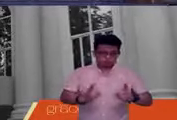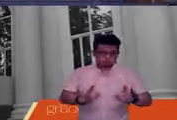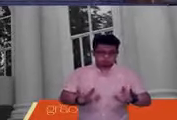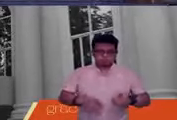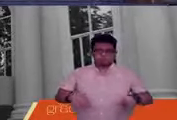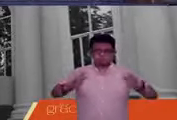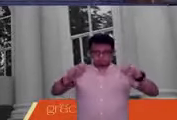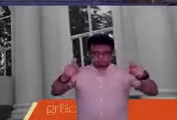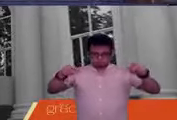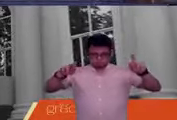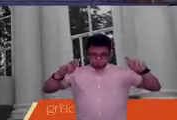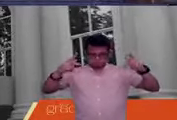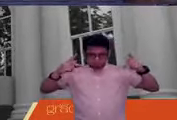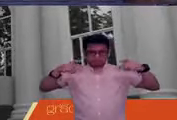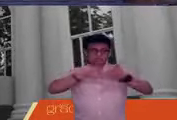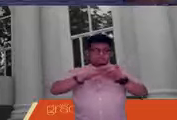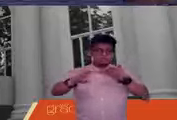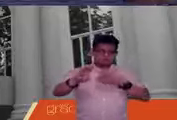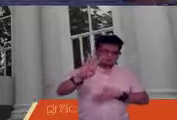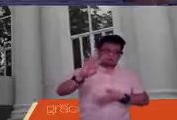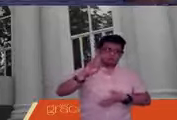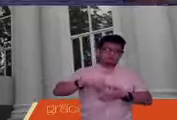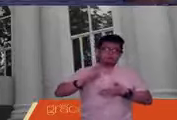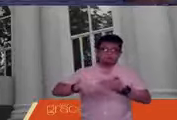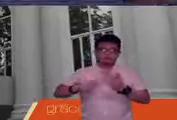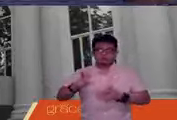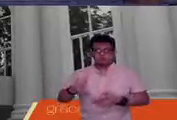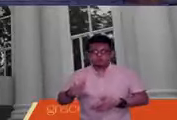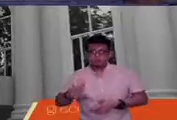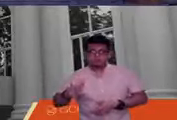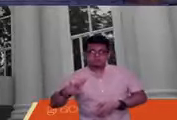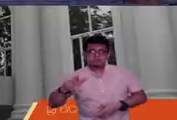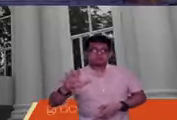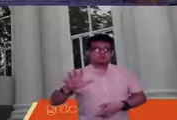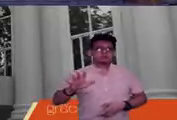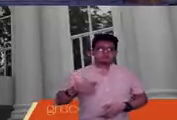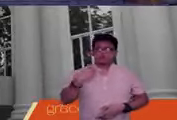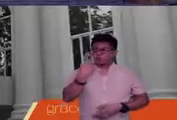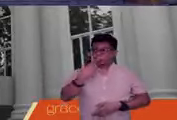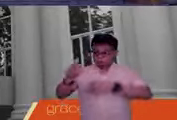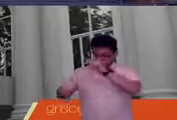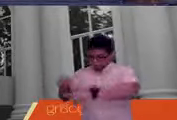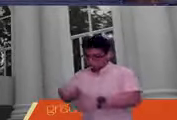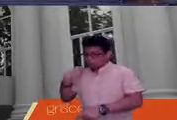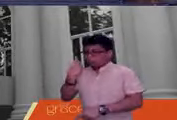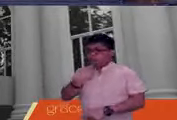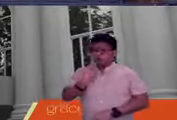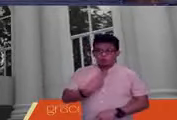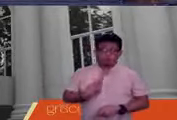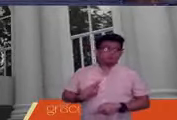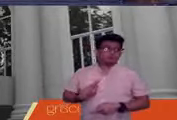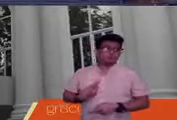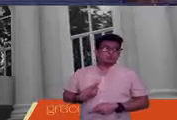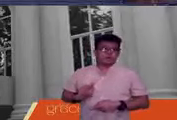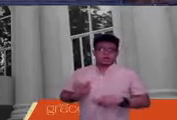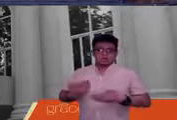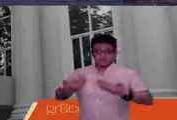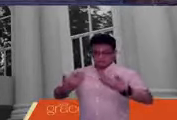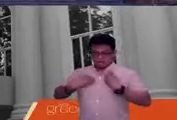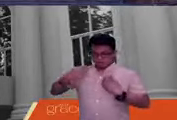Mark chapter 4 verse 24 explains that those who have wisdom into spiritual things receive that wisdom.